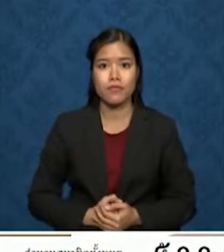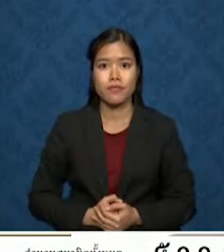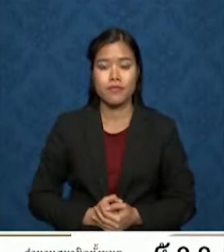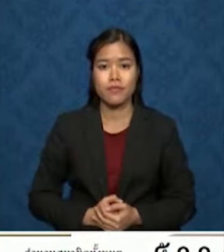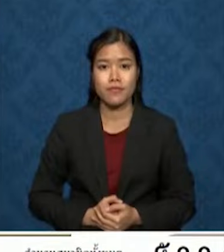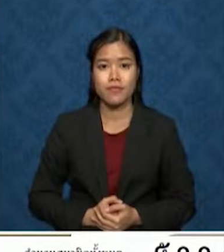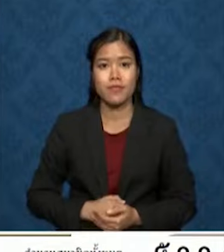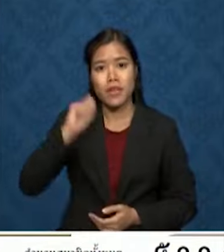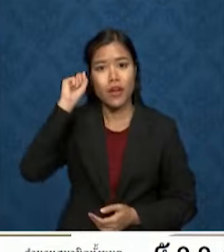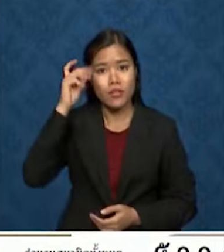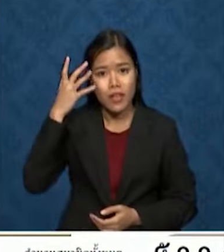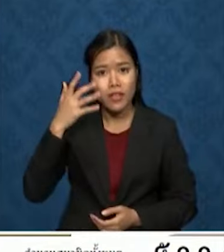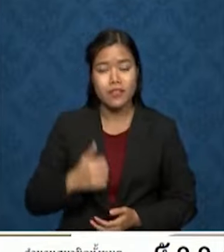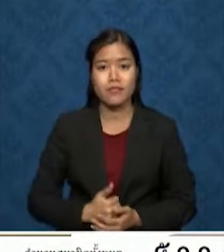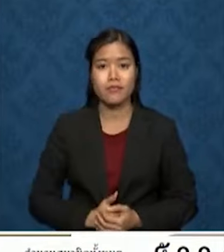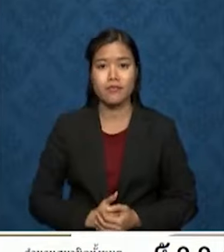ไม่เข้าใจ